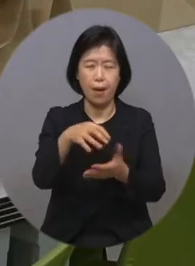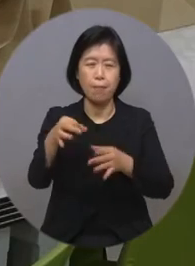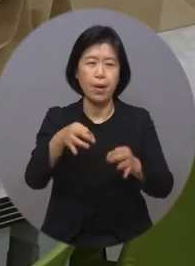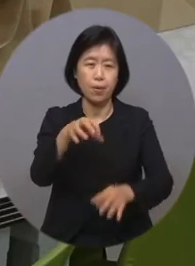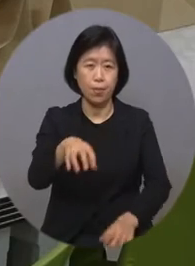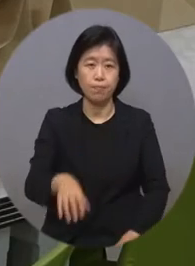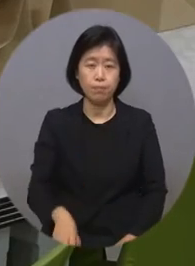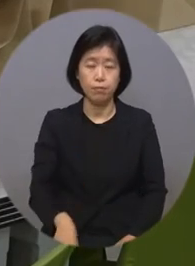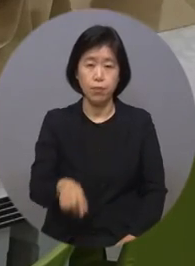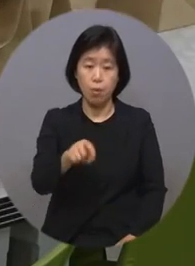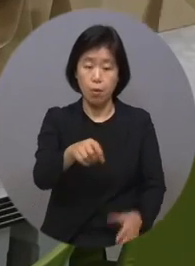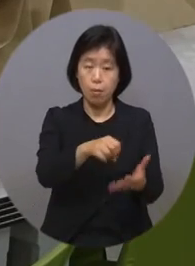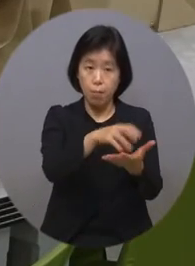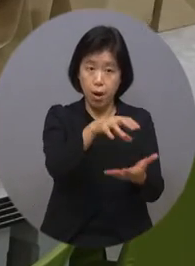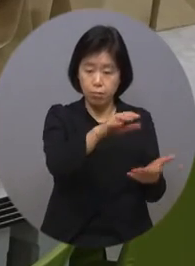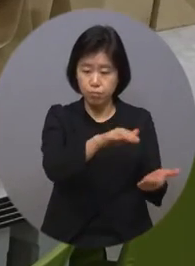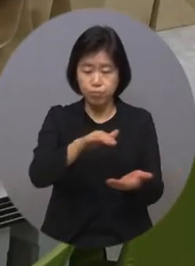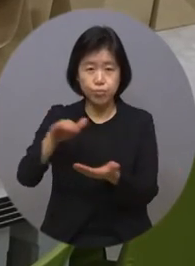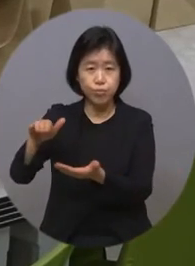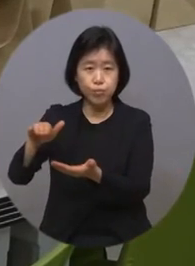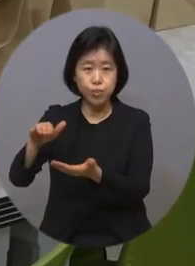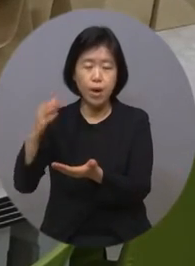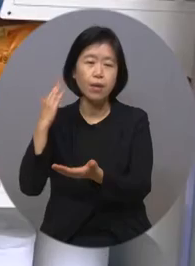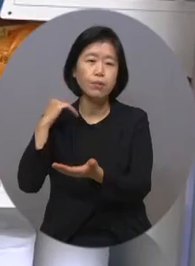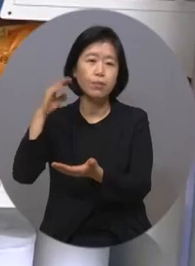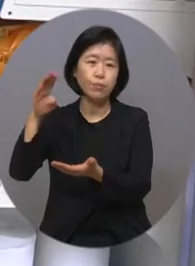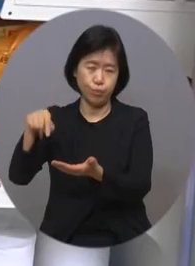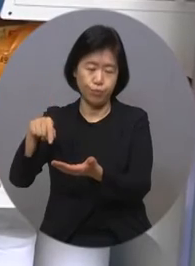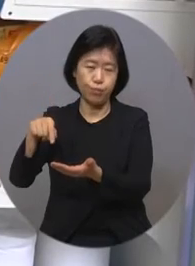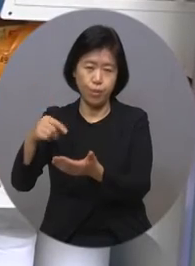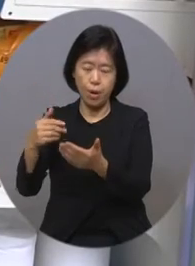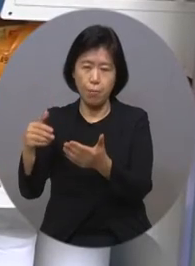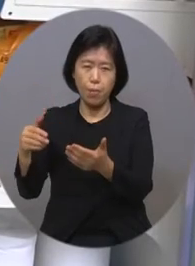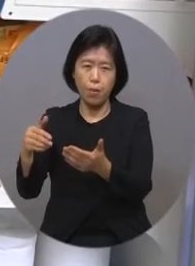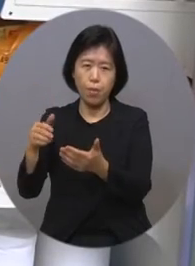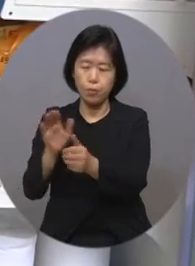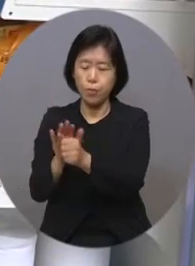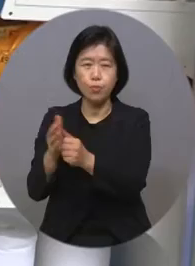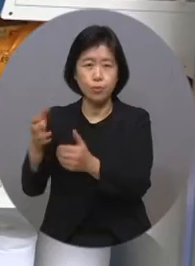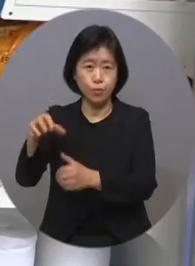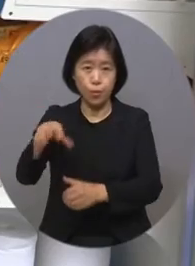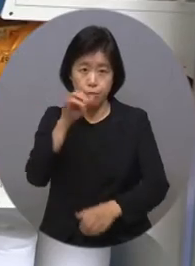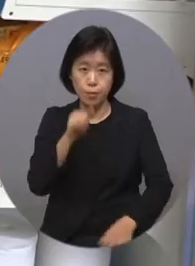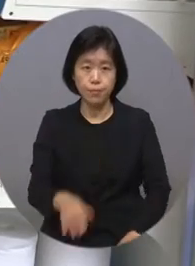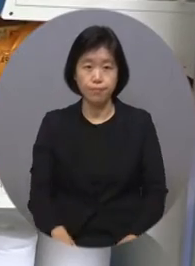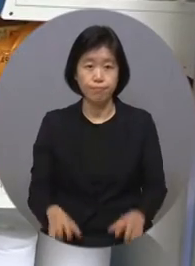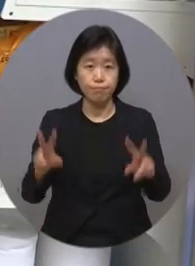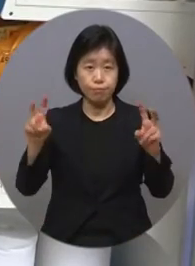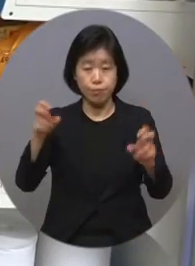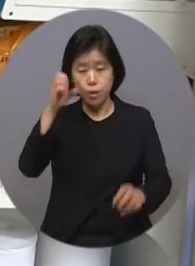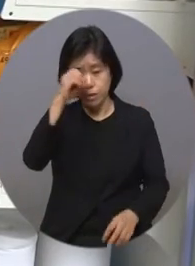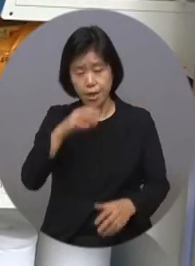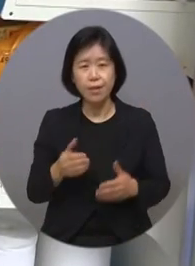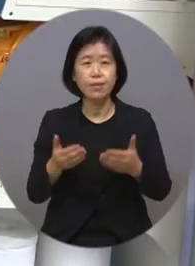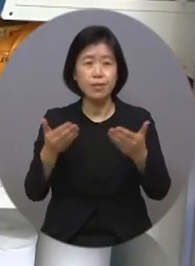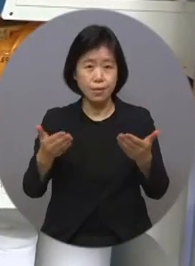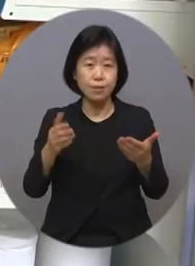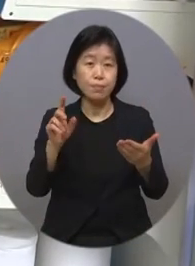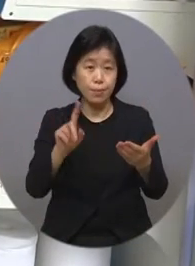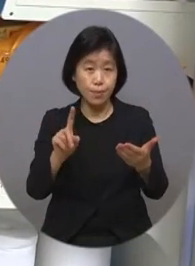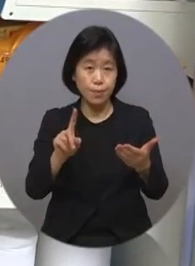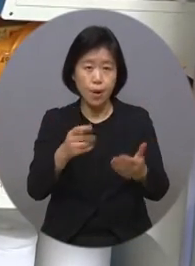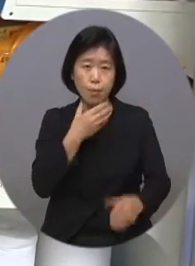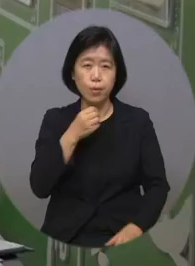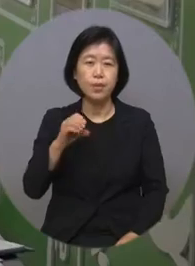고산 종합사회복지관 내 그냥 드림 코너로 보내집니다. 경기 먹거리 그냥 드림 코너는 복지 경기도를 위해 지난해